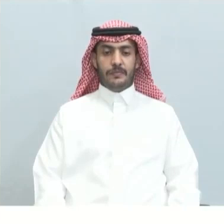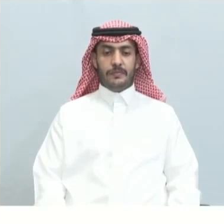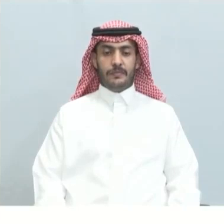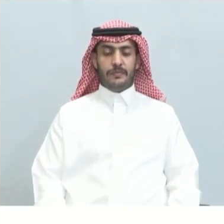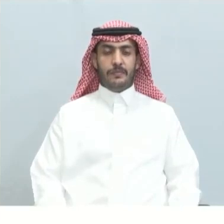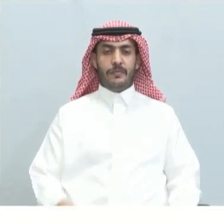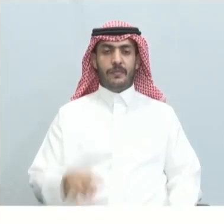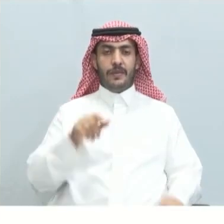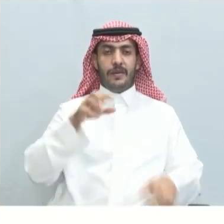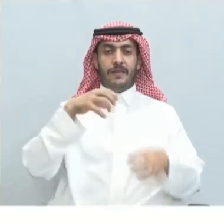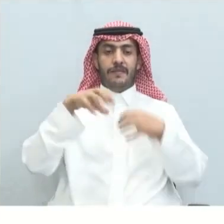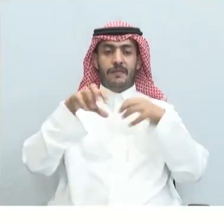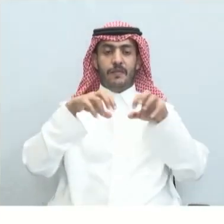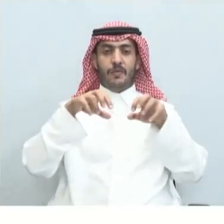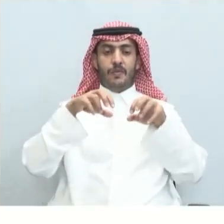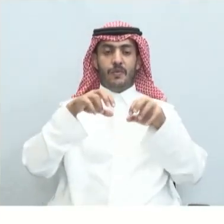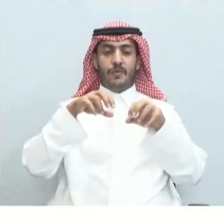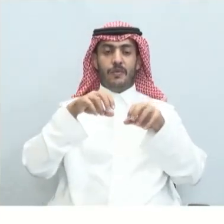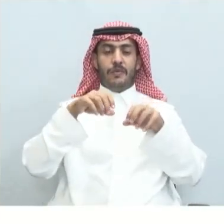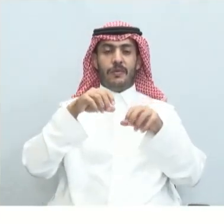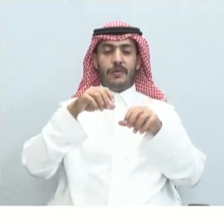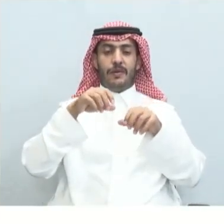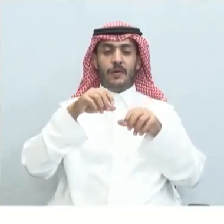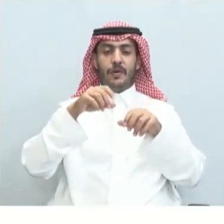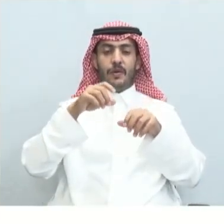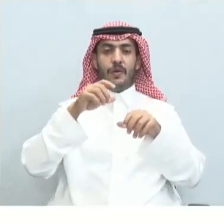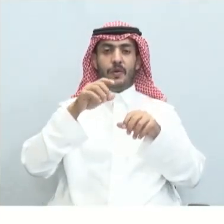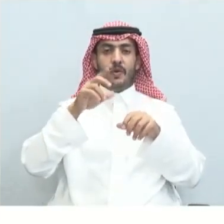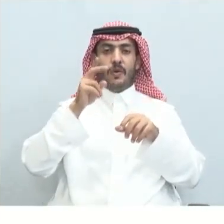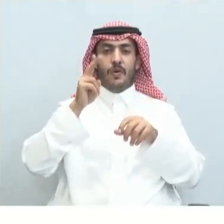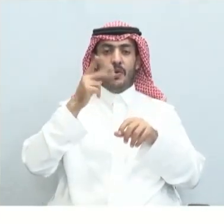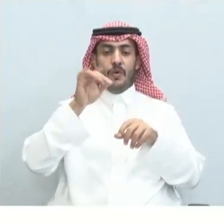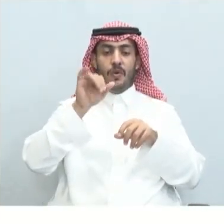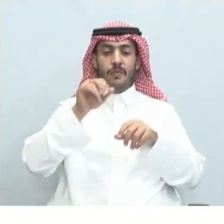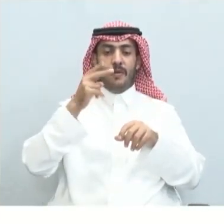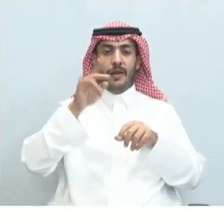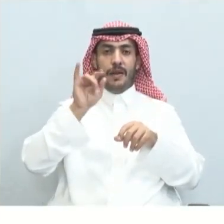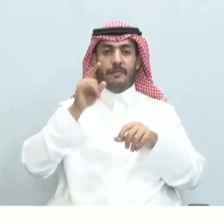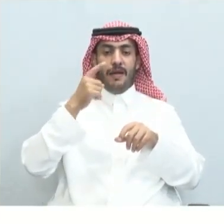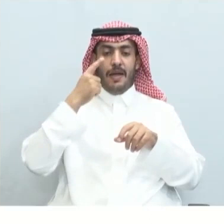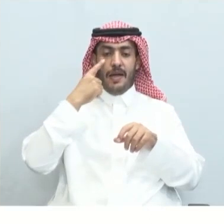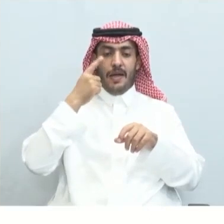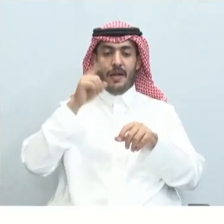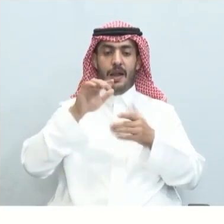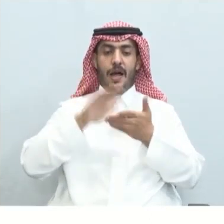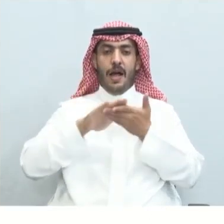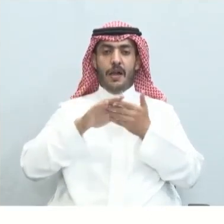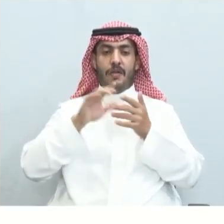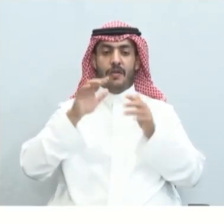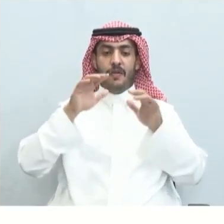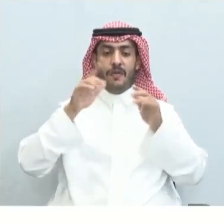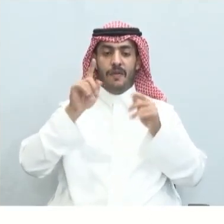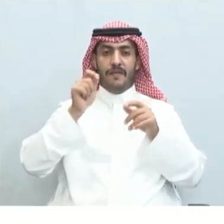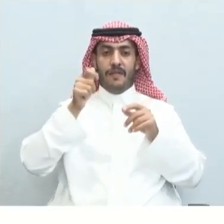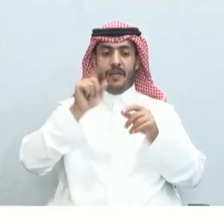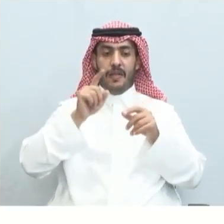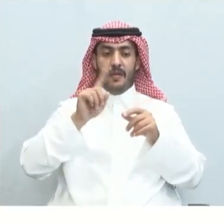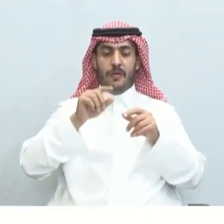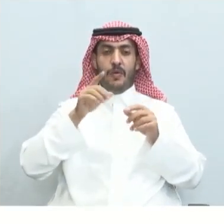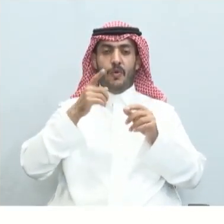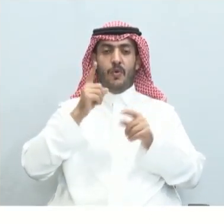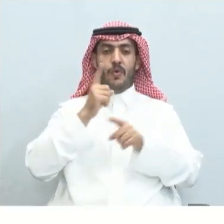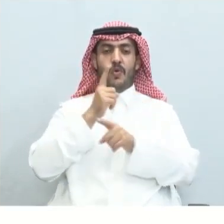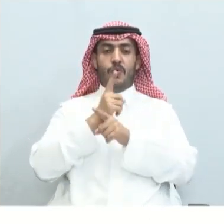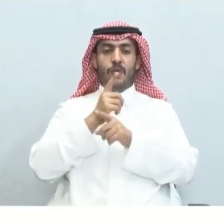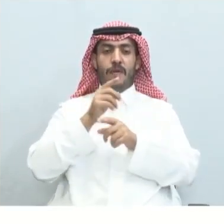نبدا بفروع العلم علم الاحياء وعلم الارض والفضاء والعلوم الطبيعيه